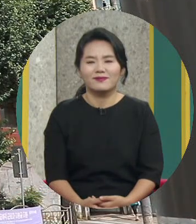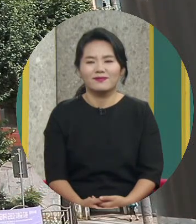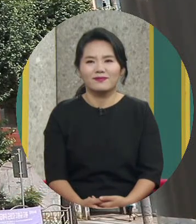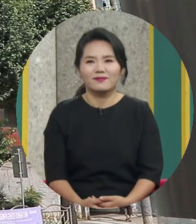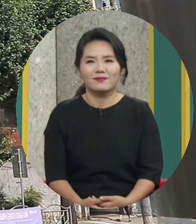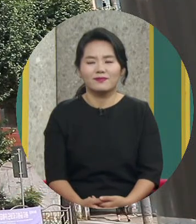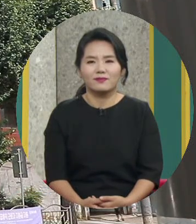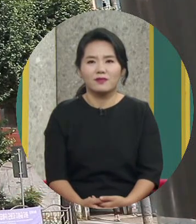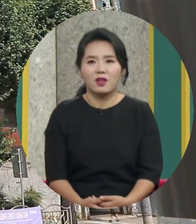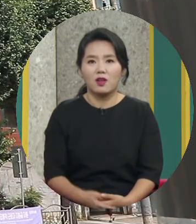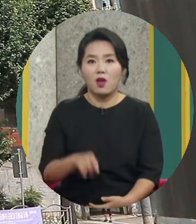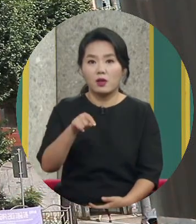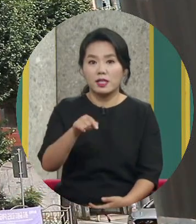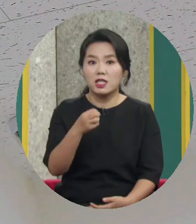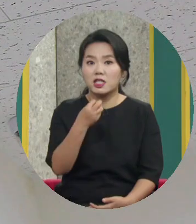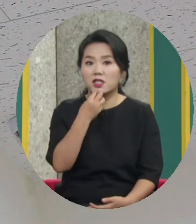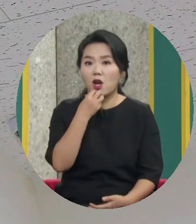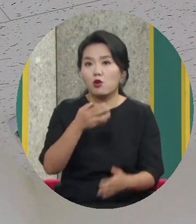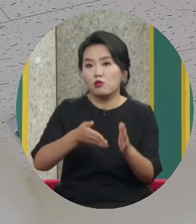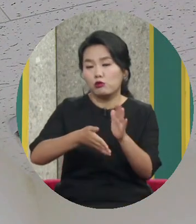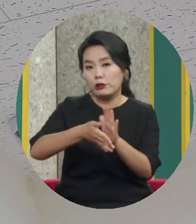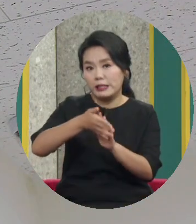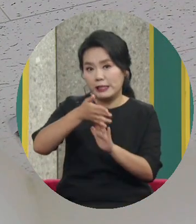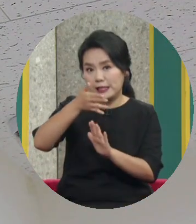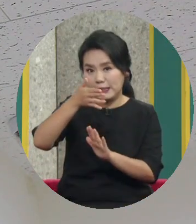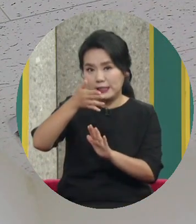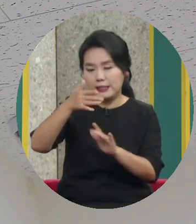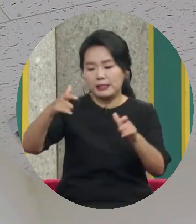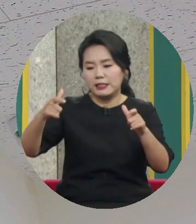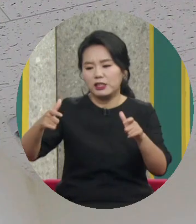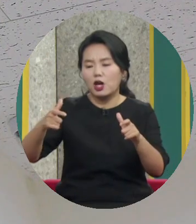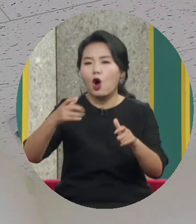이곳은 서울시에서 설립한 지역복지센터.